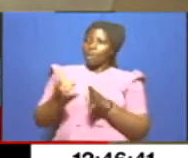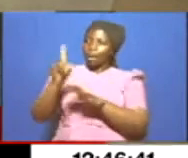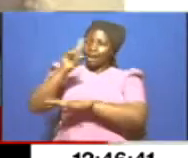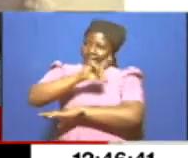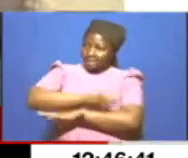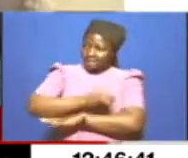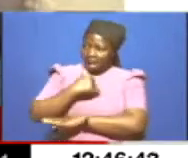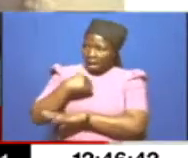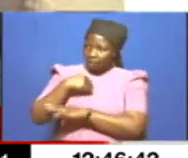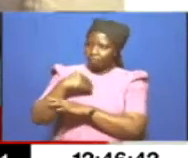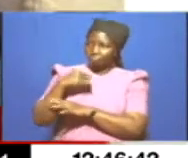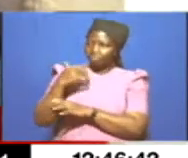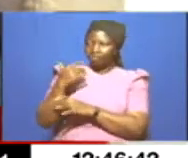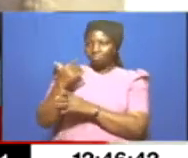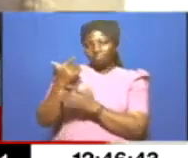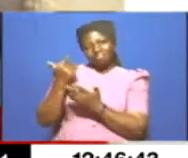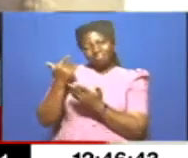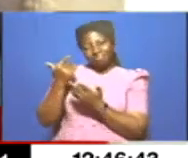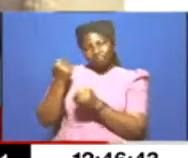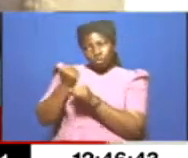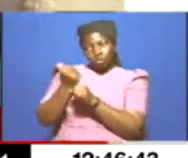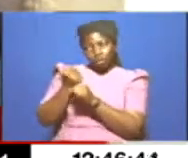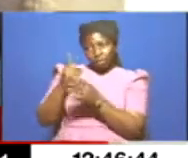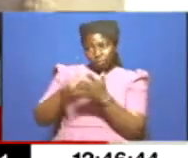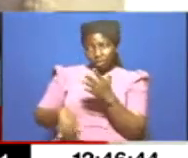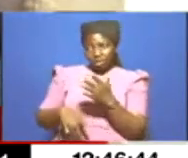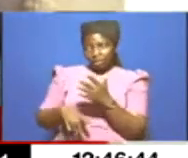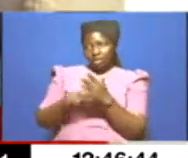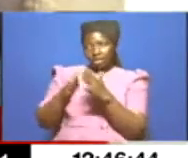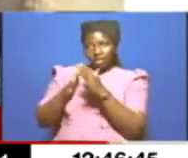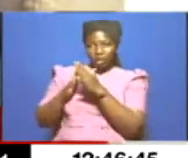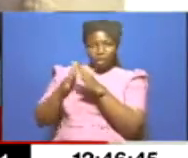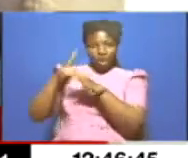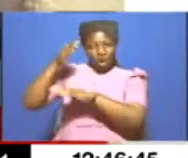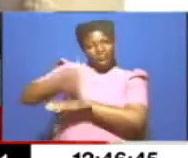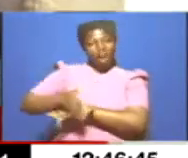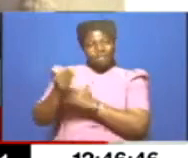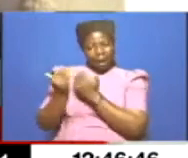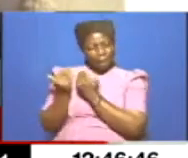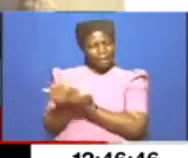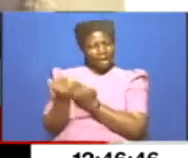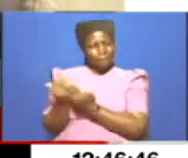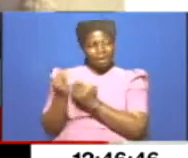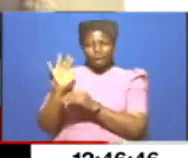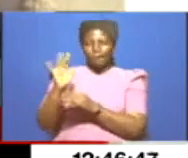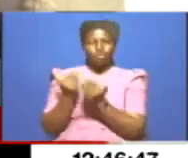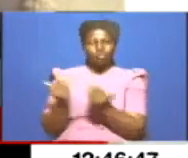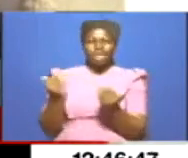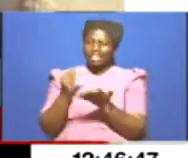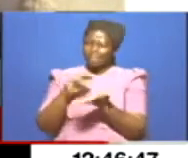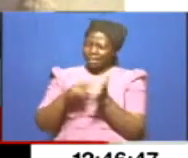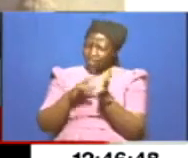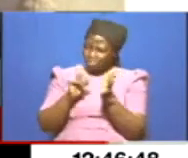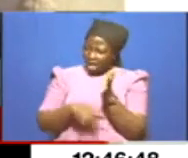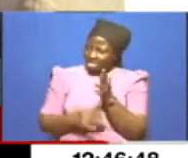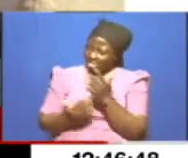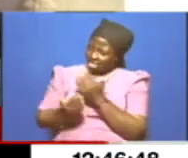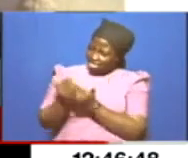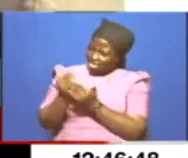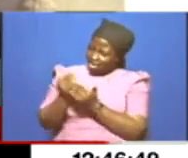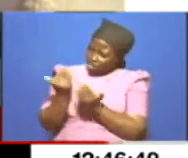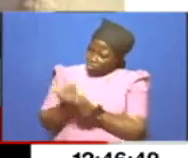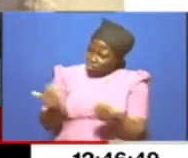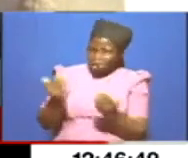hili jambo and they are doing in English what we call overbabying their child. Yani wanalea watoto vibaya sana,